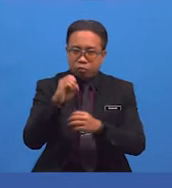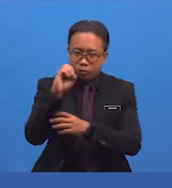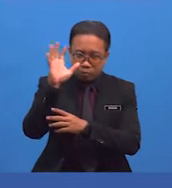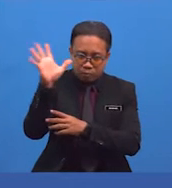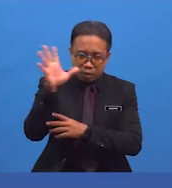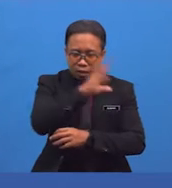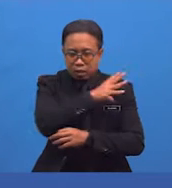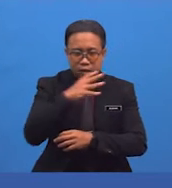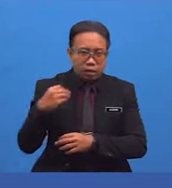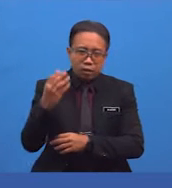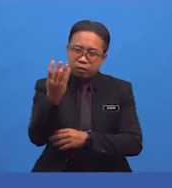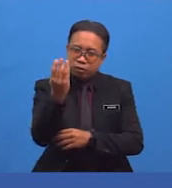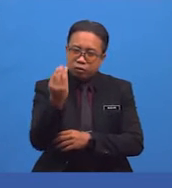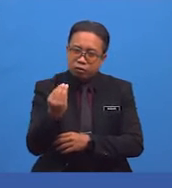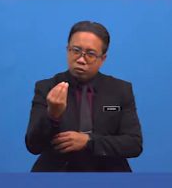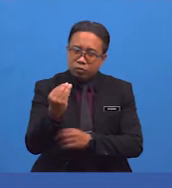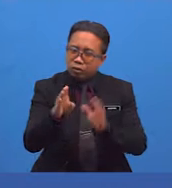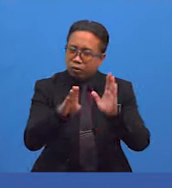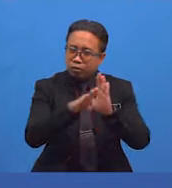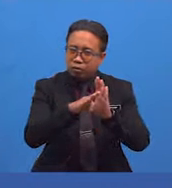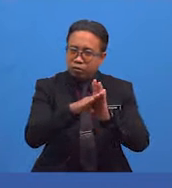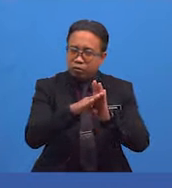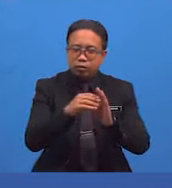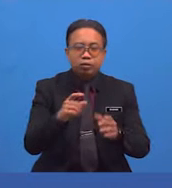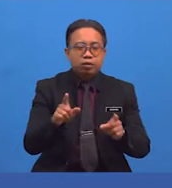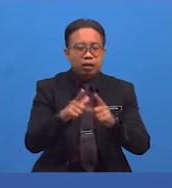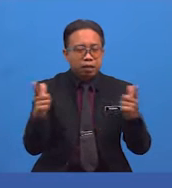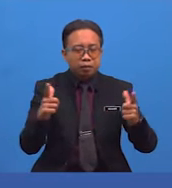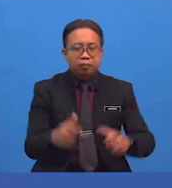mengembang dan mengecut pada kadar yang berbeza.